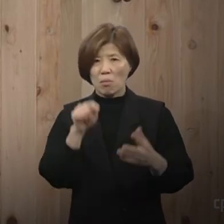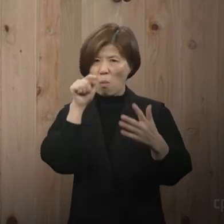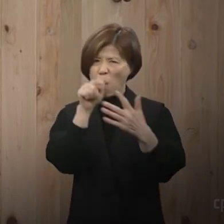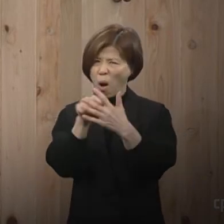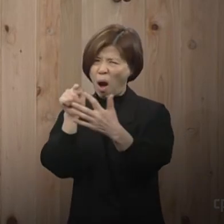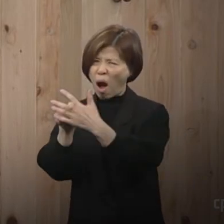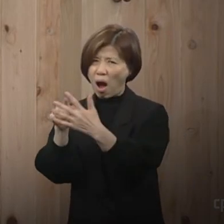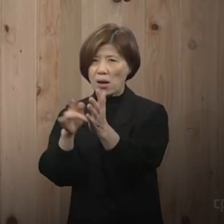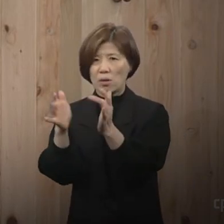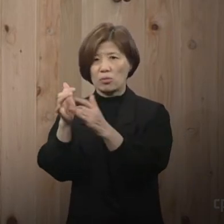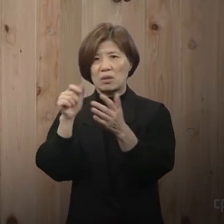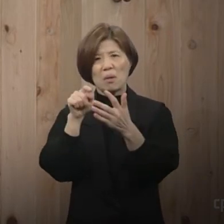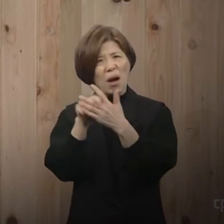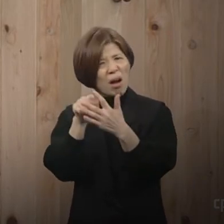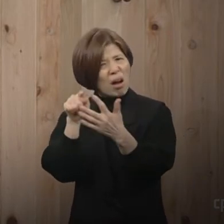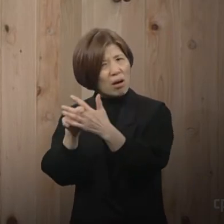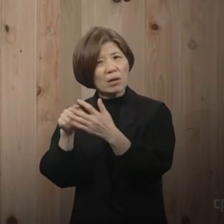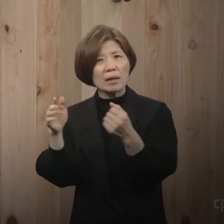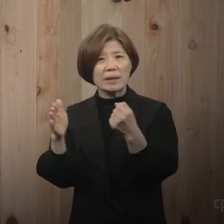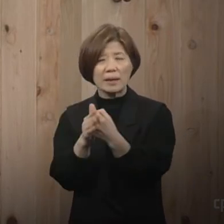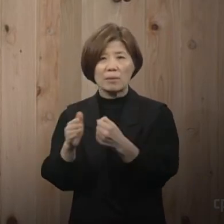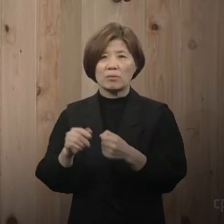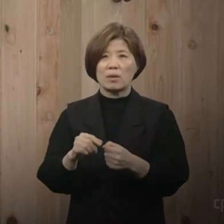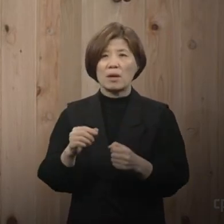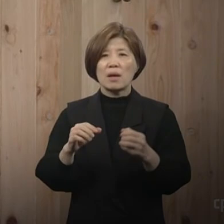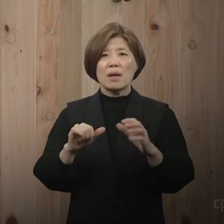예수님께서 사람이 되어 이 세상에 오셨습니다.